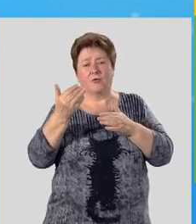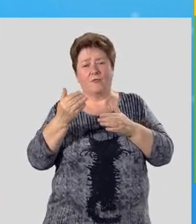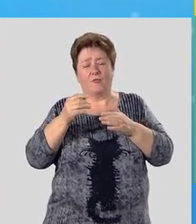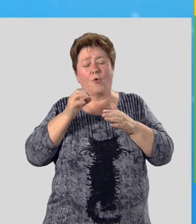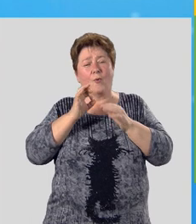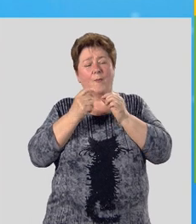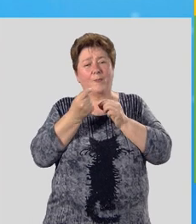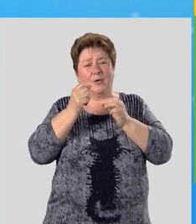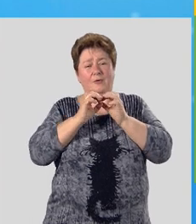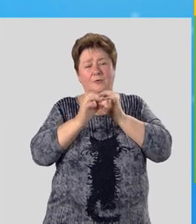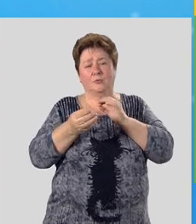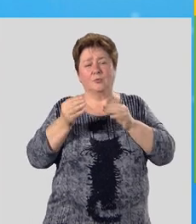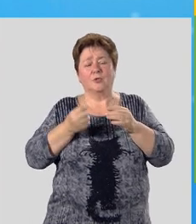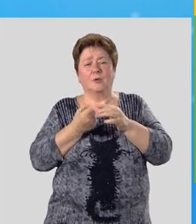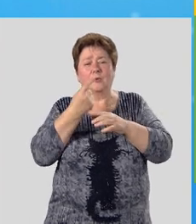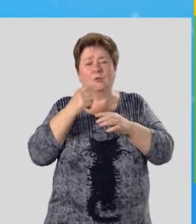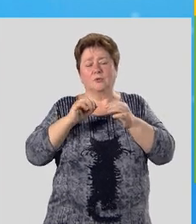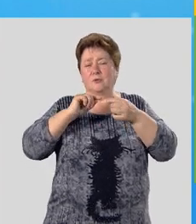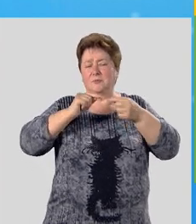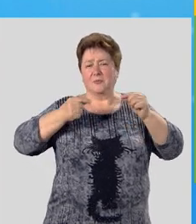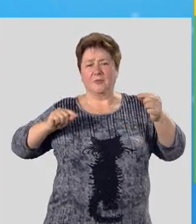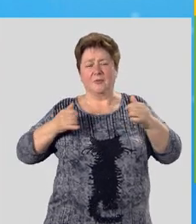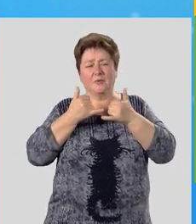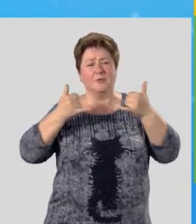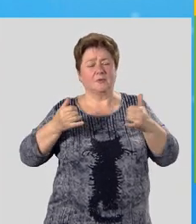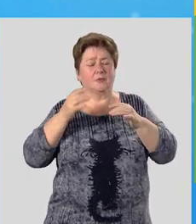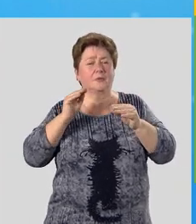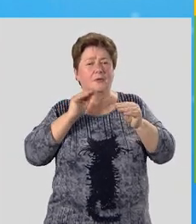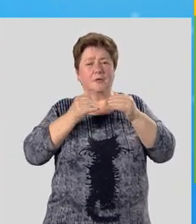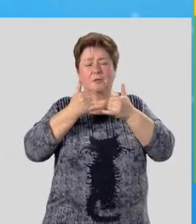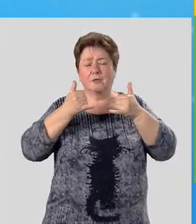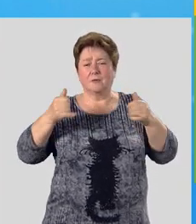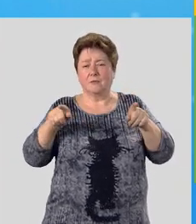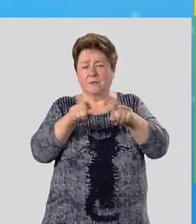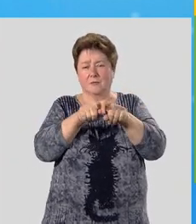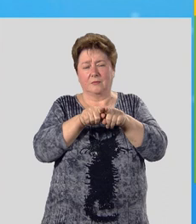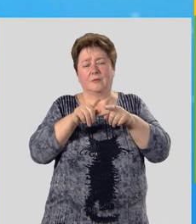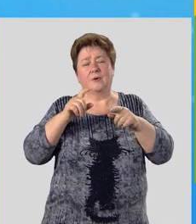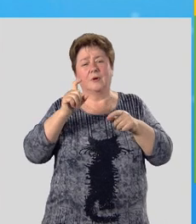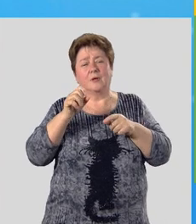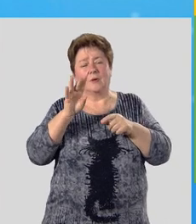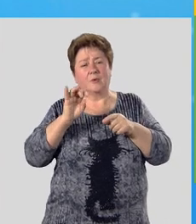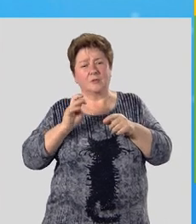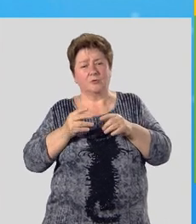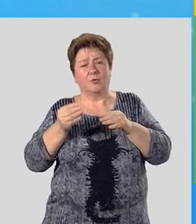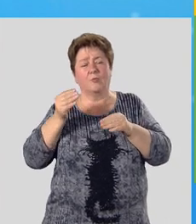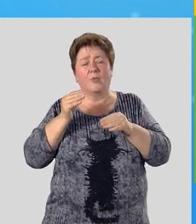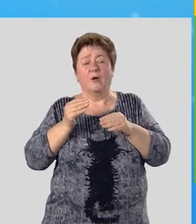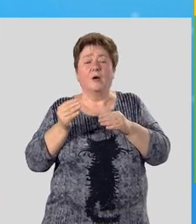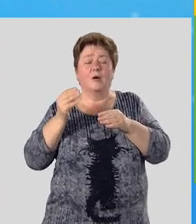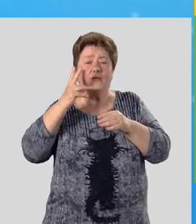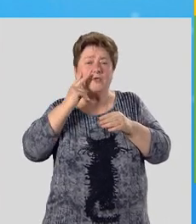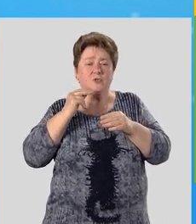образуются нити веретена деления, обеспечивающего равномерное распределение хромосом в дочерних